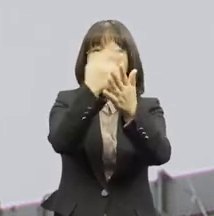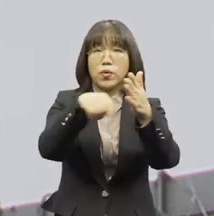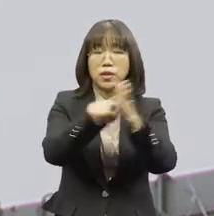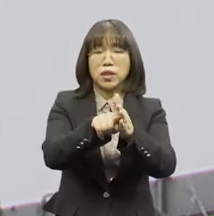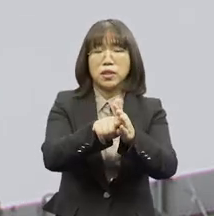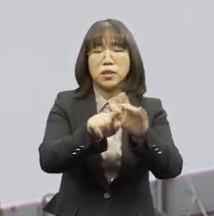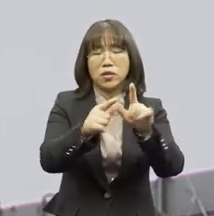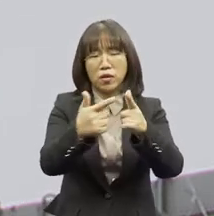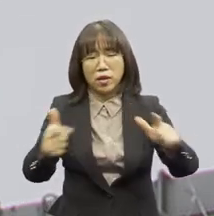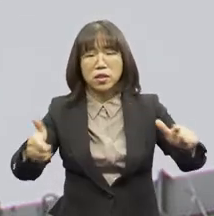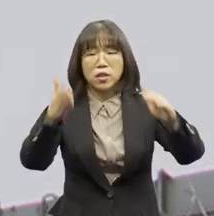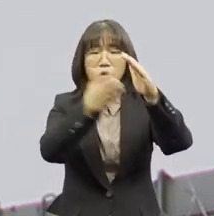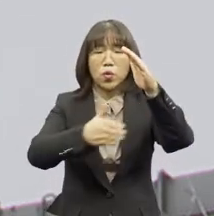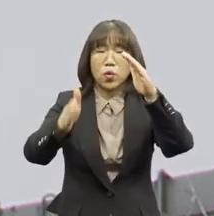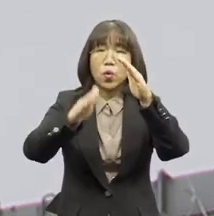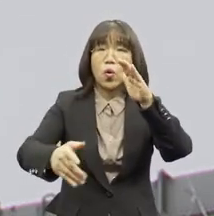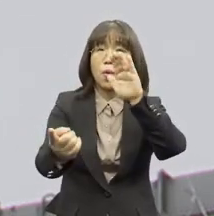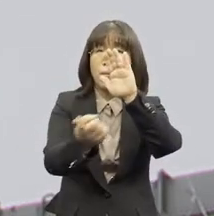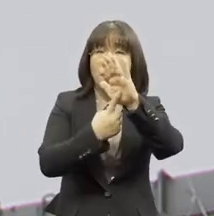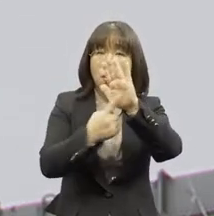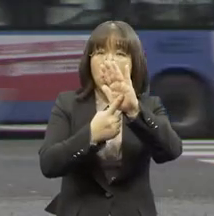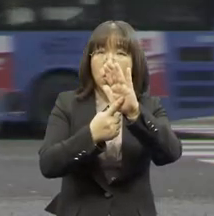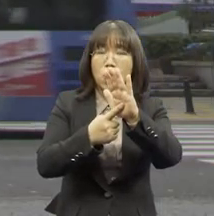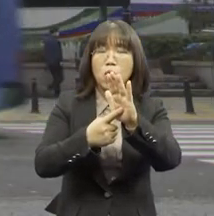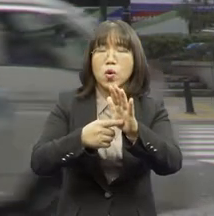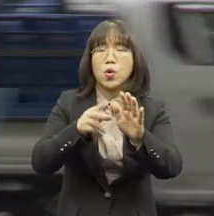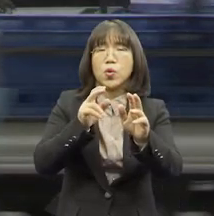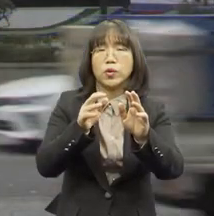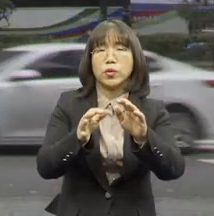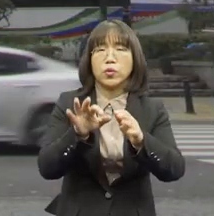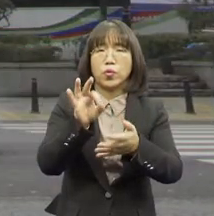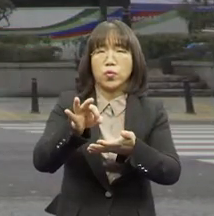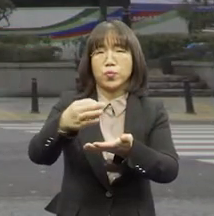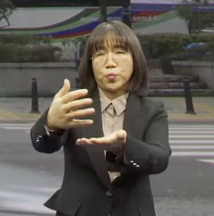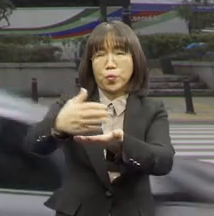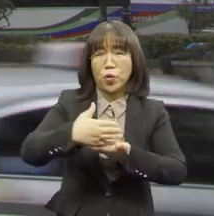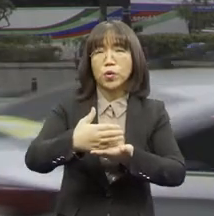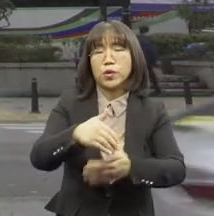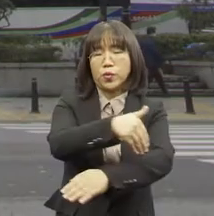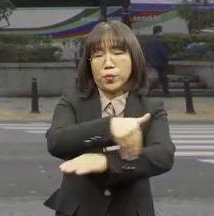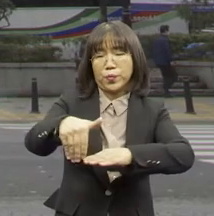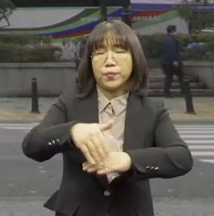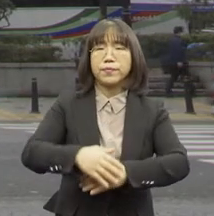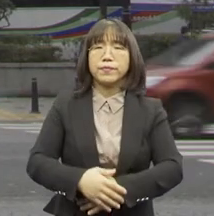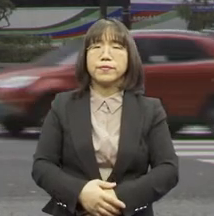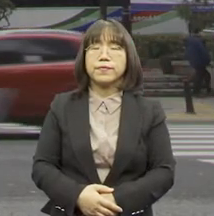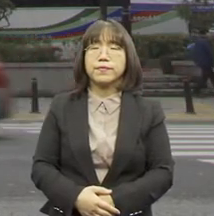공모사업으로 사업비를 확보 할 수 있도록 최선의 노력을 기울인다는 방침입니다